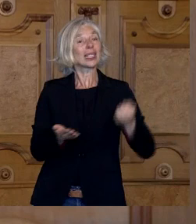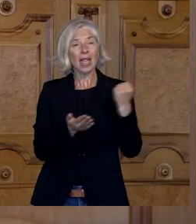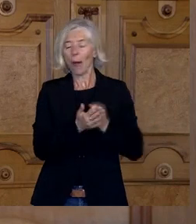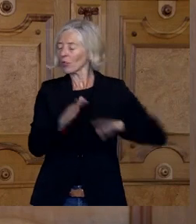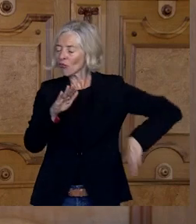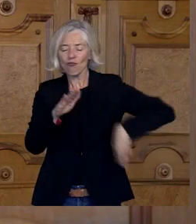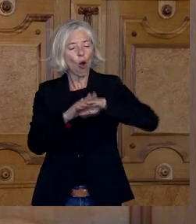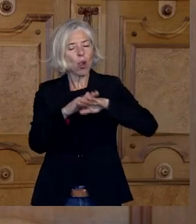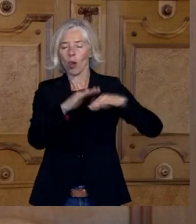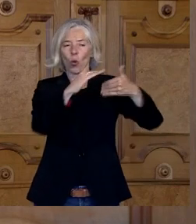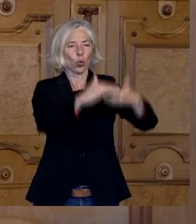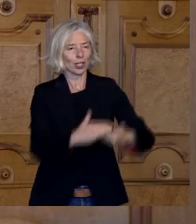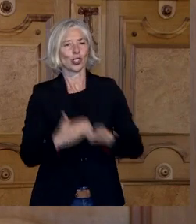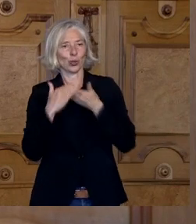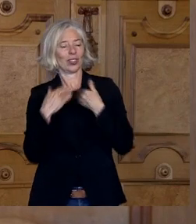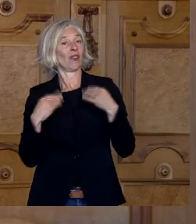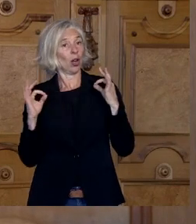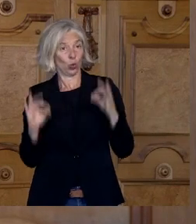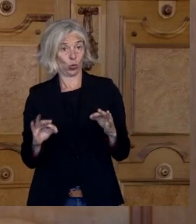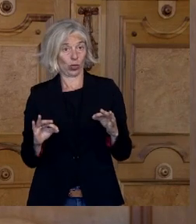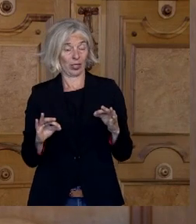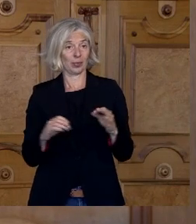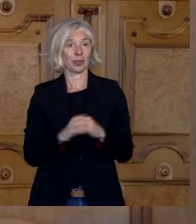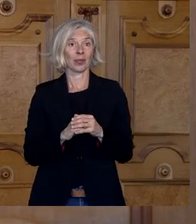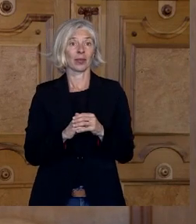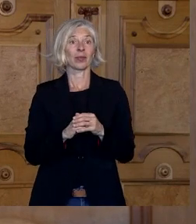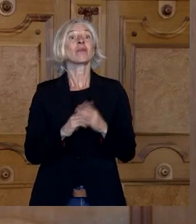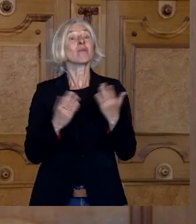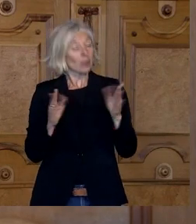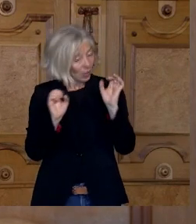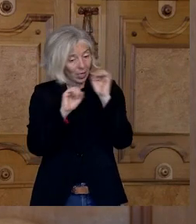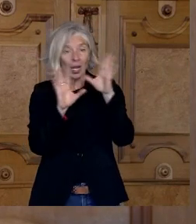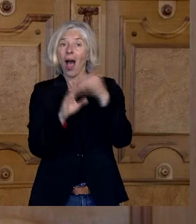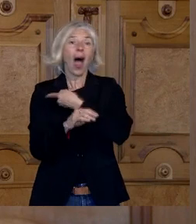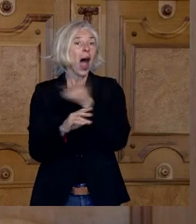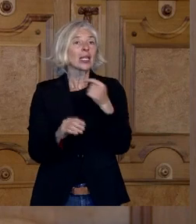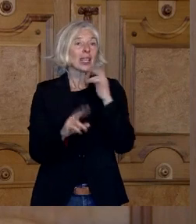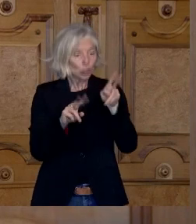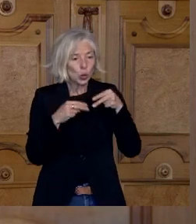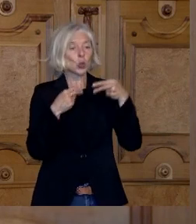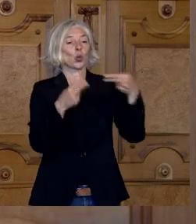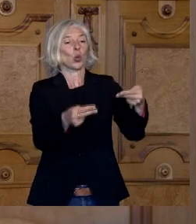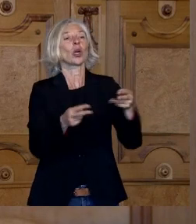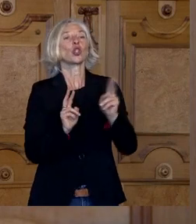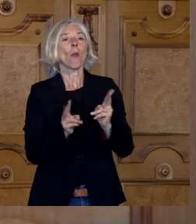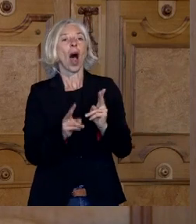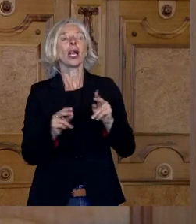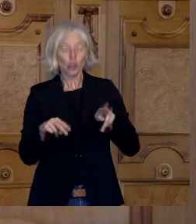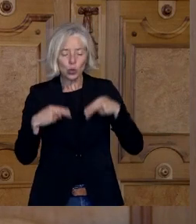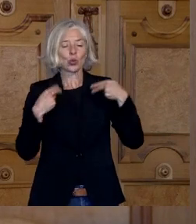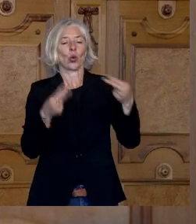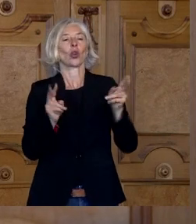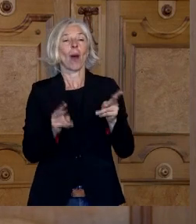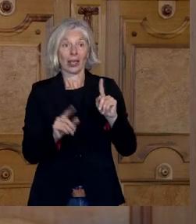hat. Die Rückkehr zur Normalität ist sicherlich wichtig. Sie bringt natürlich Freude, ein Stück Erleichterung auch